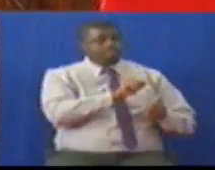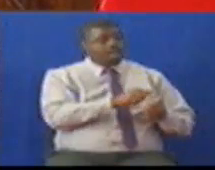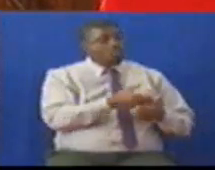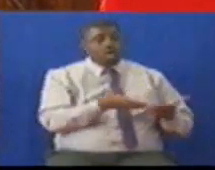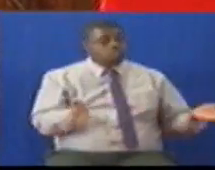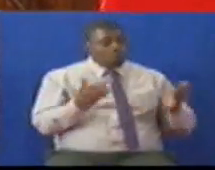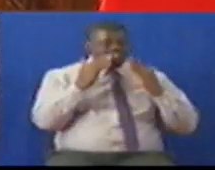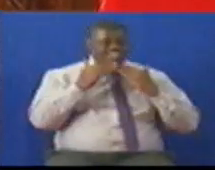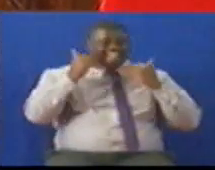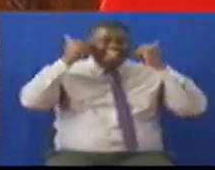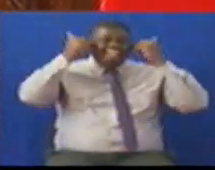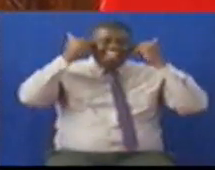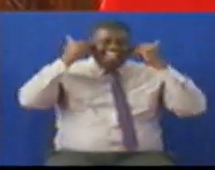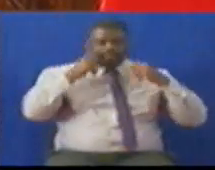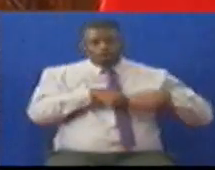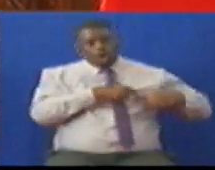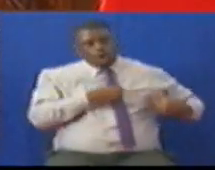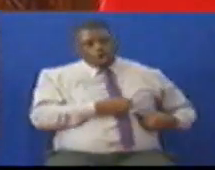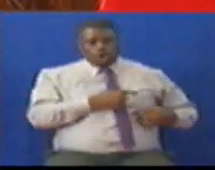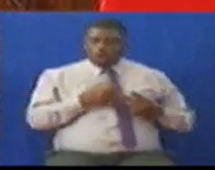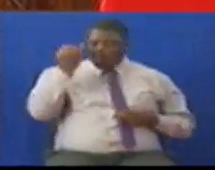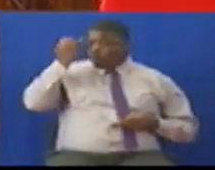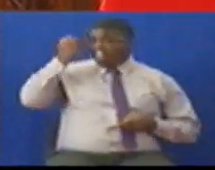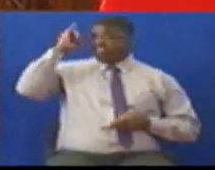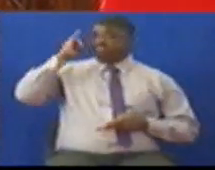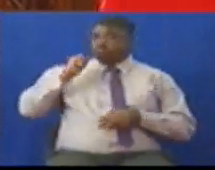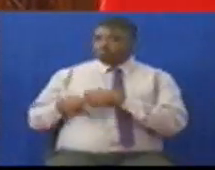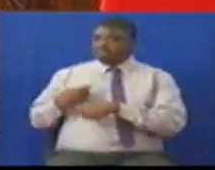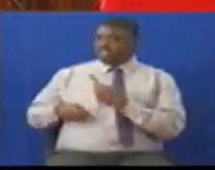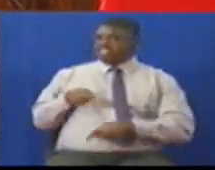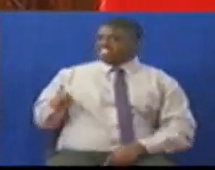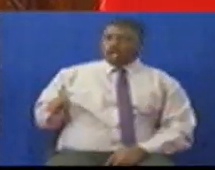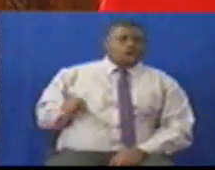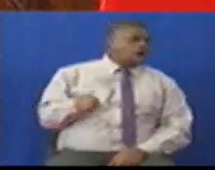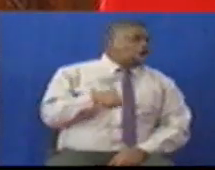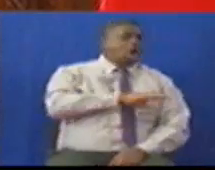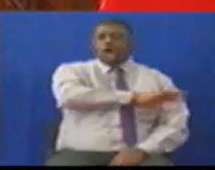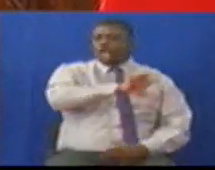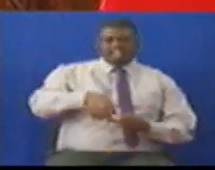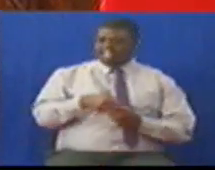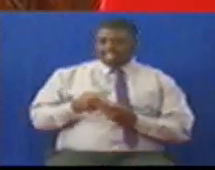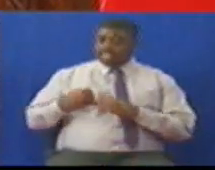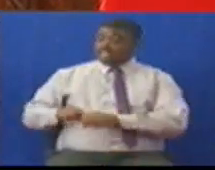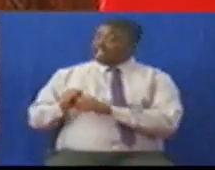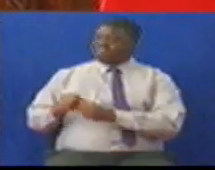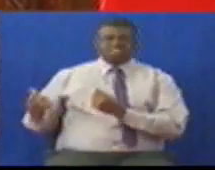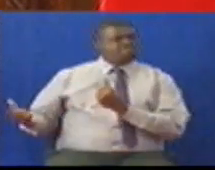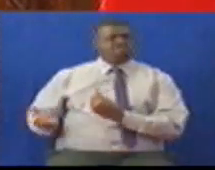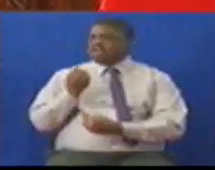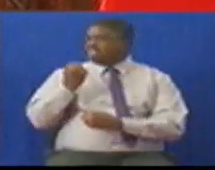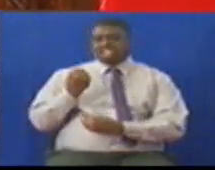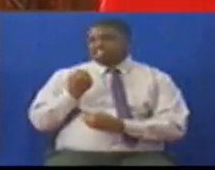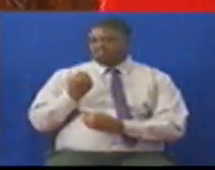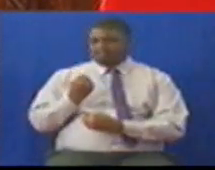furaha, ari na ubunifu, miradi yote inayotekelezwa haitafanikiwa kwa kiwango kikubwa. Mitambo